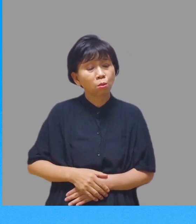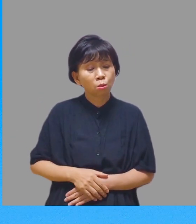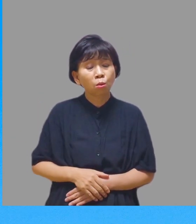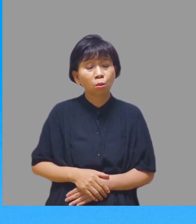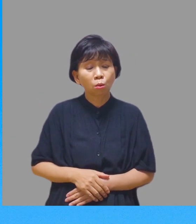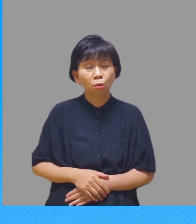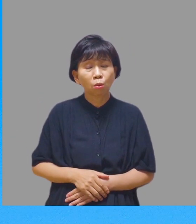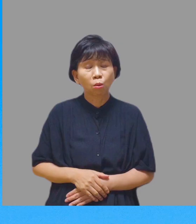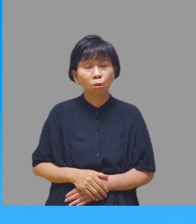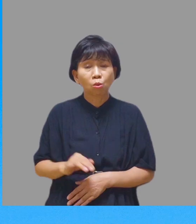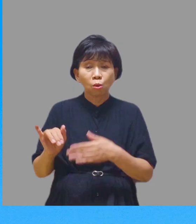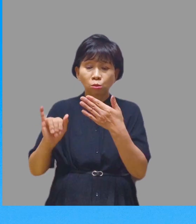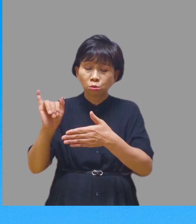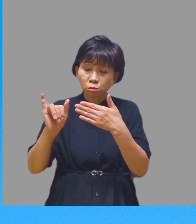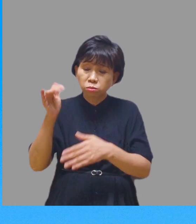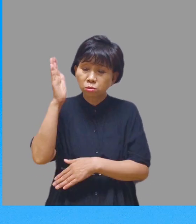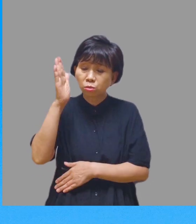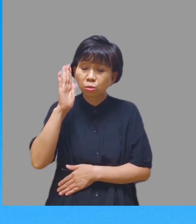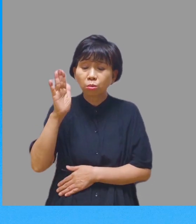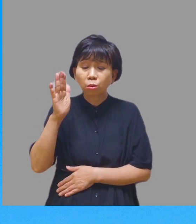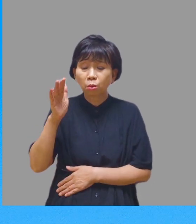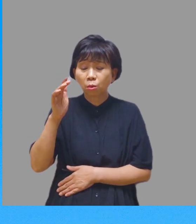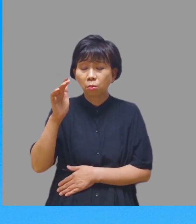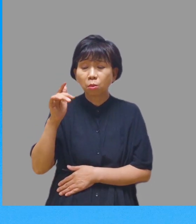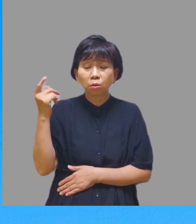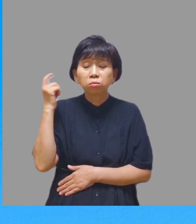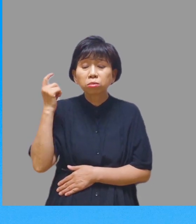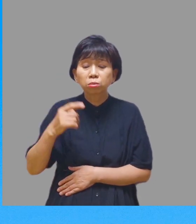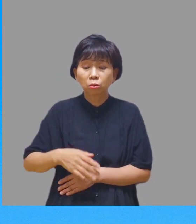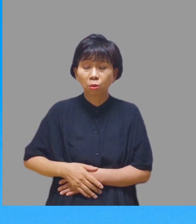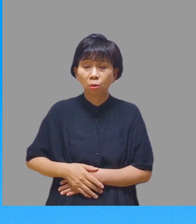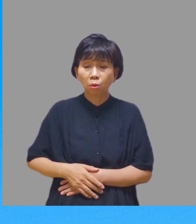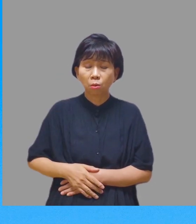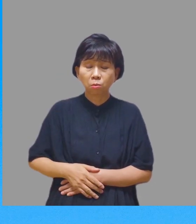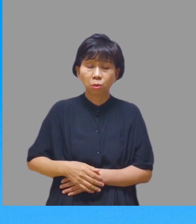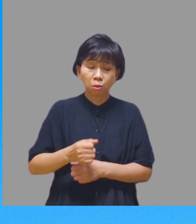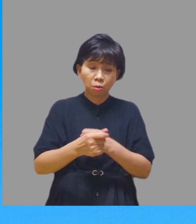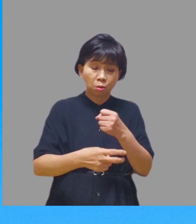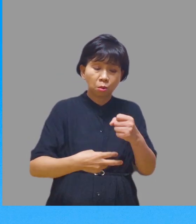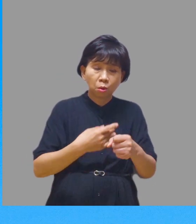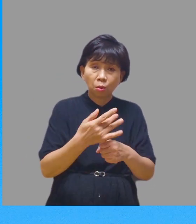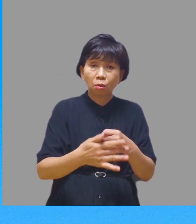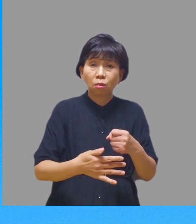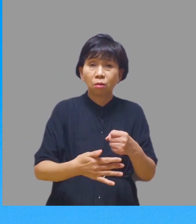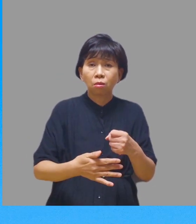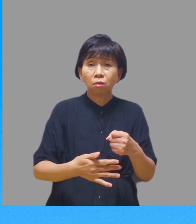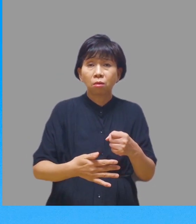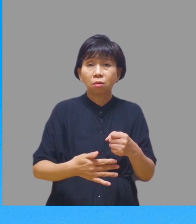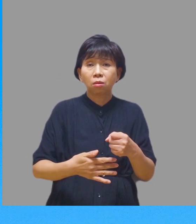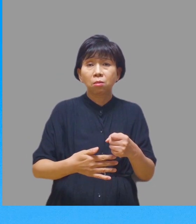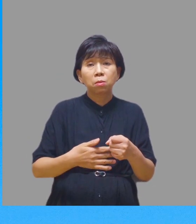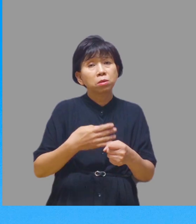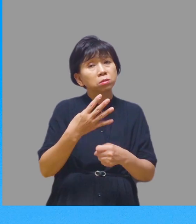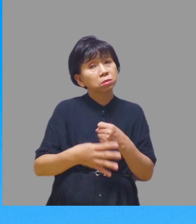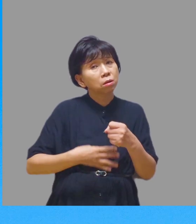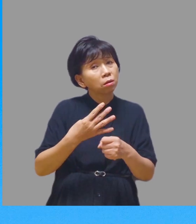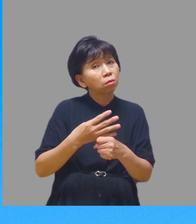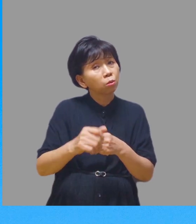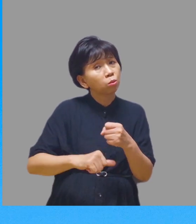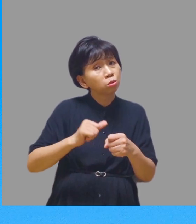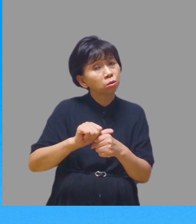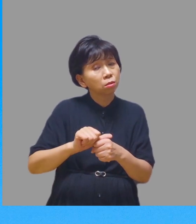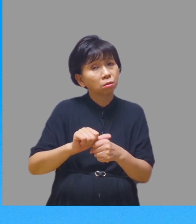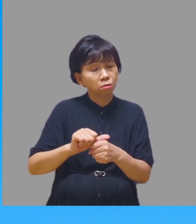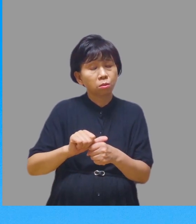되는가 보다. 한 번, 두 번, 한 달, 두 달. 지금 벌써 몇 년입니까? 코로나가 끝난 지. 4, 5년이 훌쩍